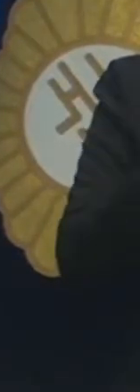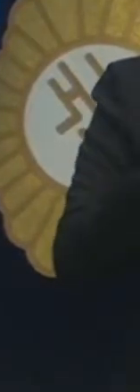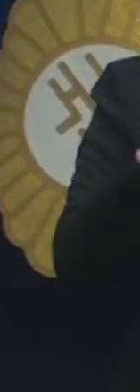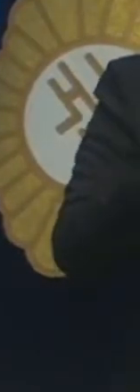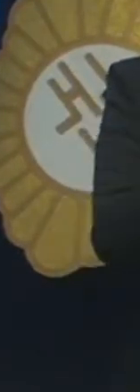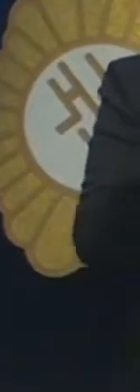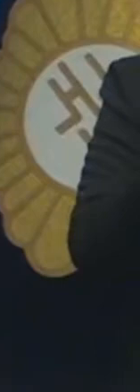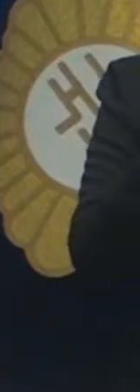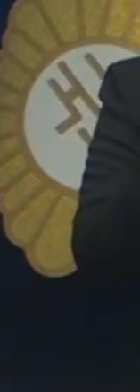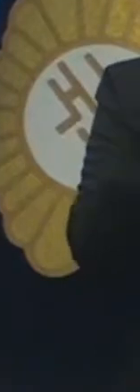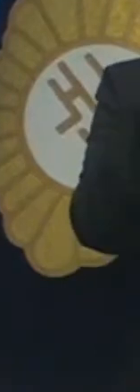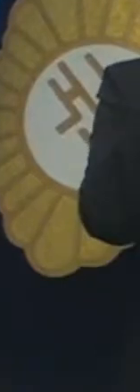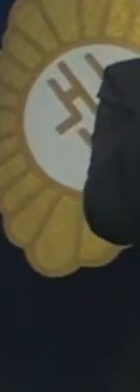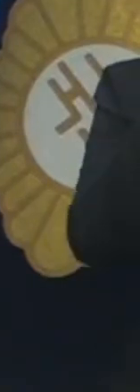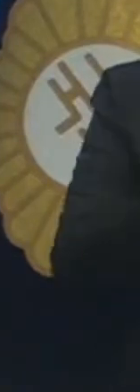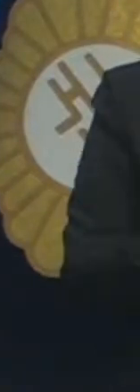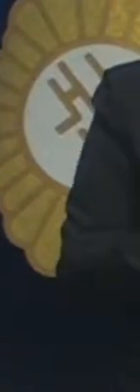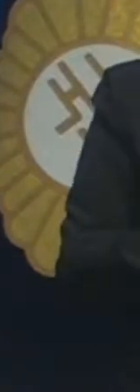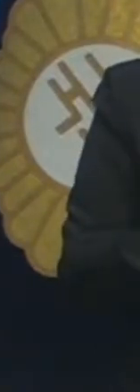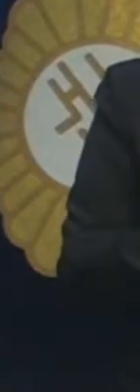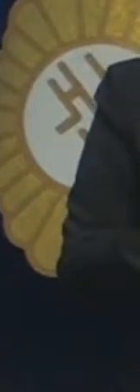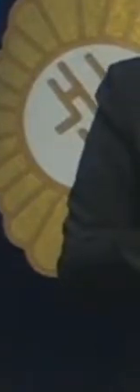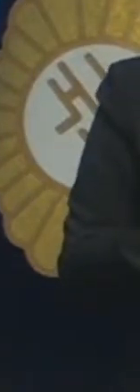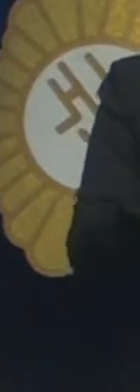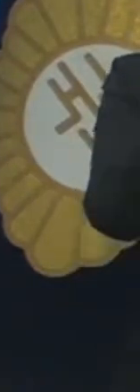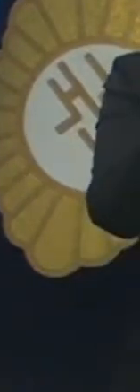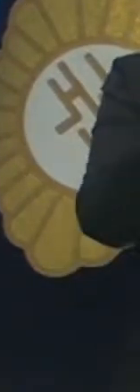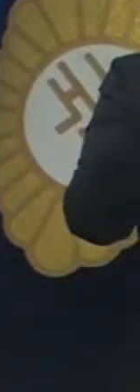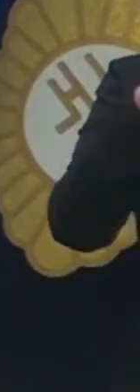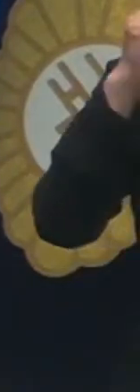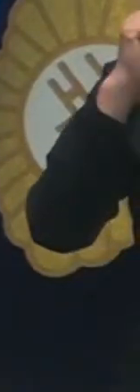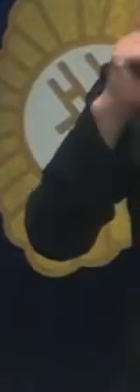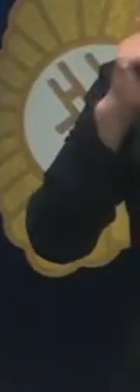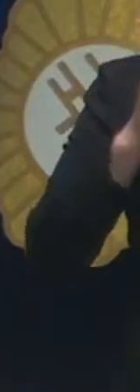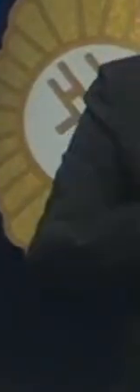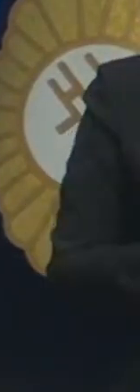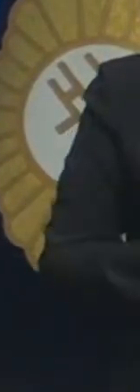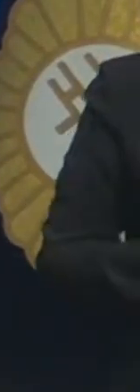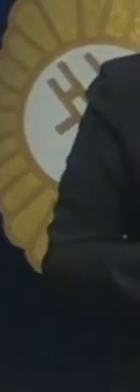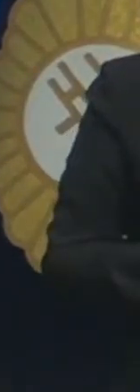해결할 수 없습니다. 최대 주주인 MBK의